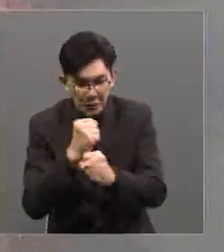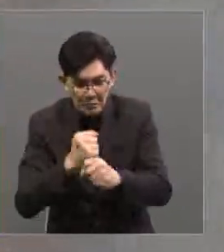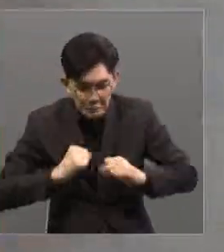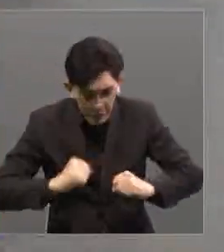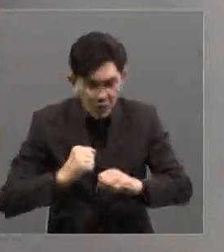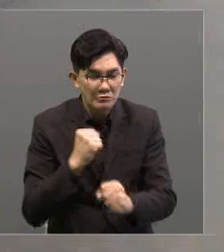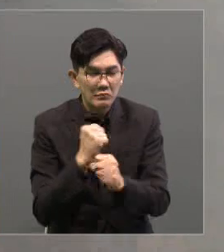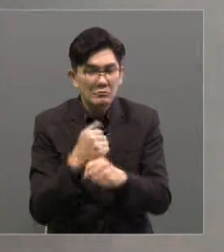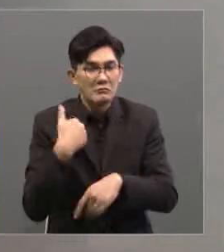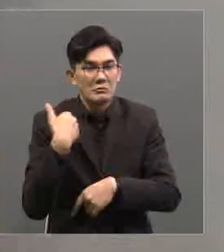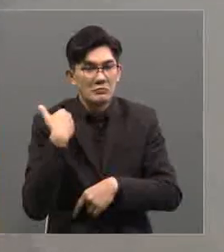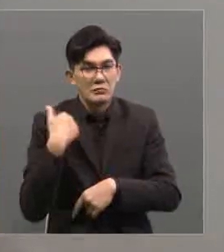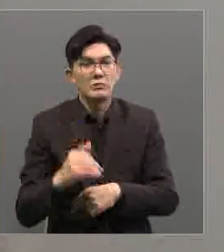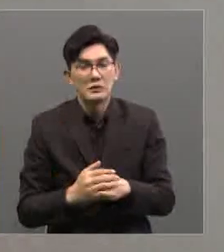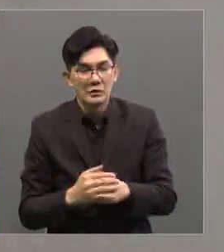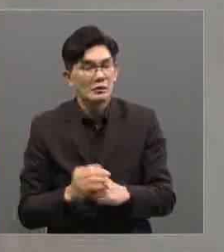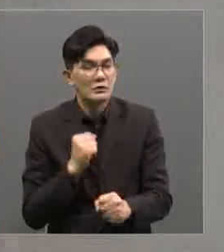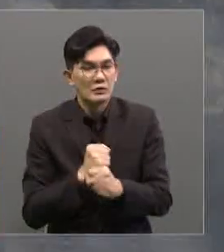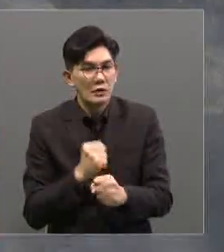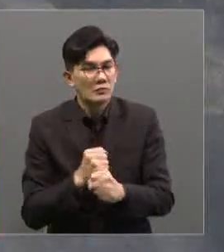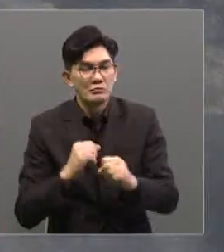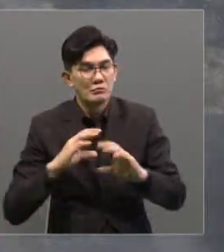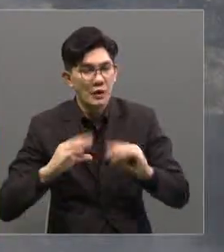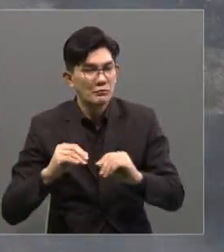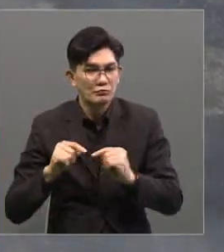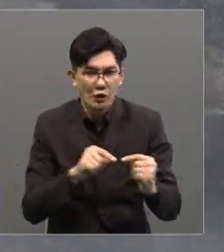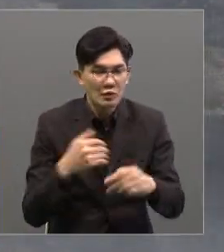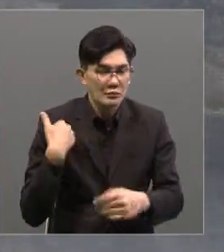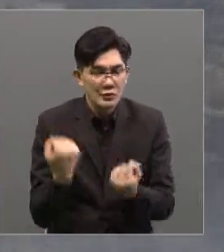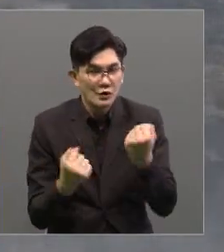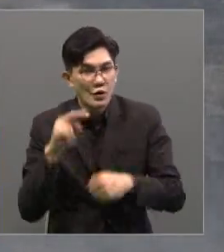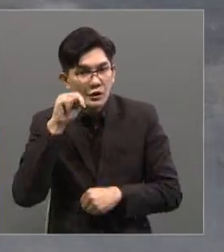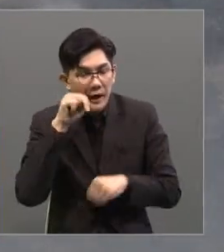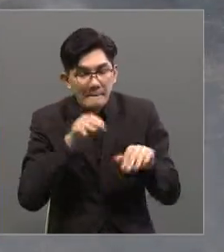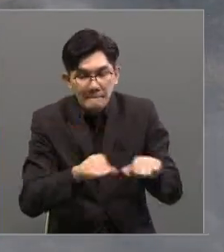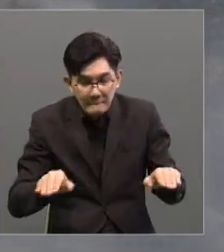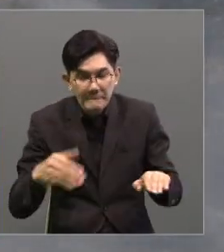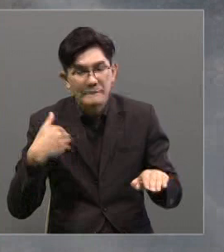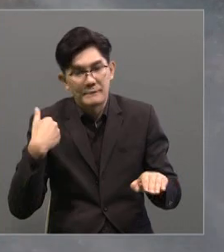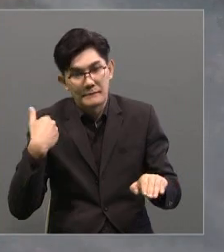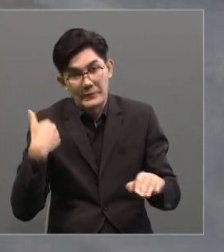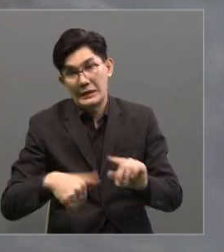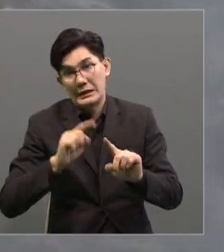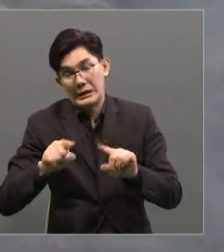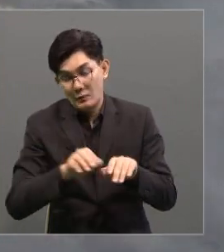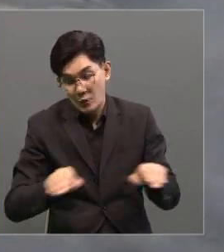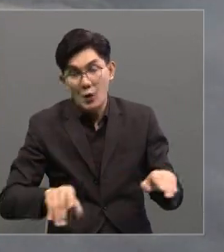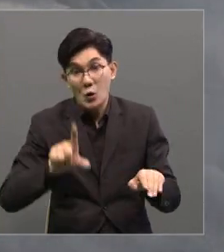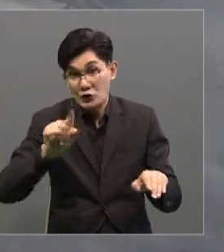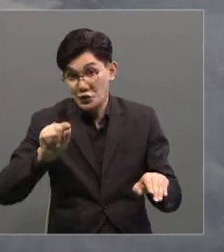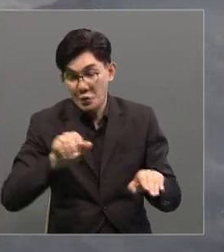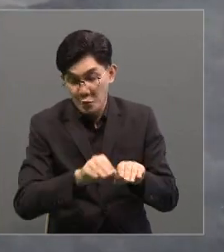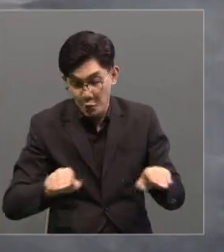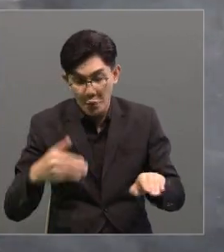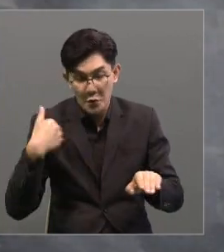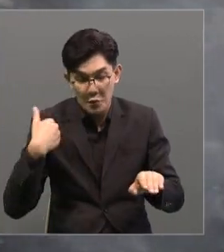อขยะของทางเทศบาลตำบลท่าวุ้งอย่างต่อเนื่องค่ะก็จะมีรถน้ำจากหน่วยงานต่างๆเนี่ยเขาบอกว่าร่วม20คันทีเดีย